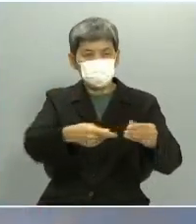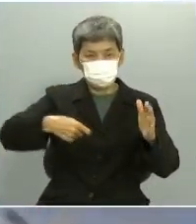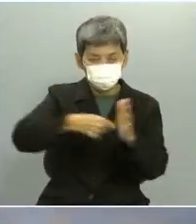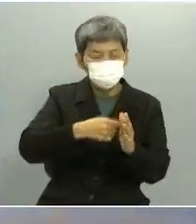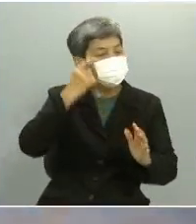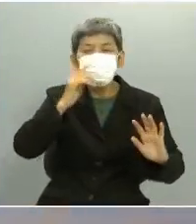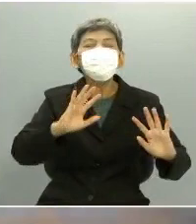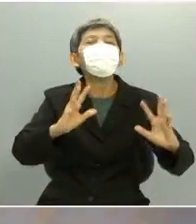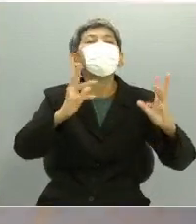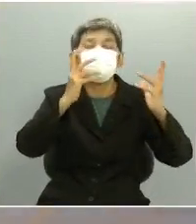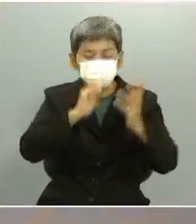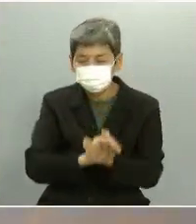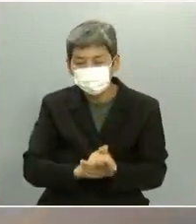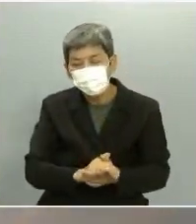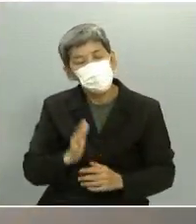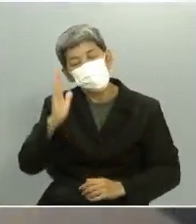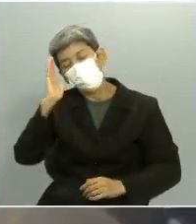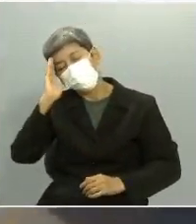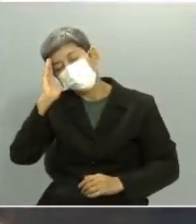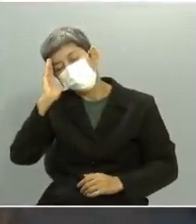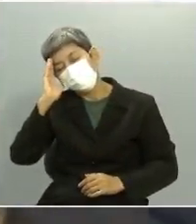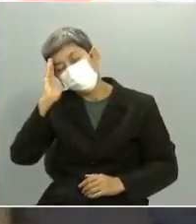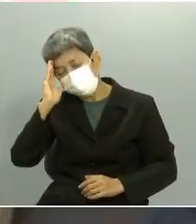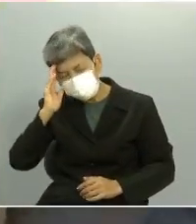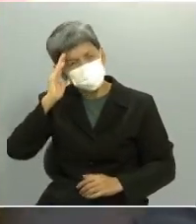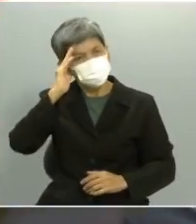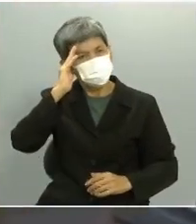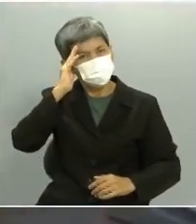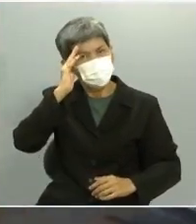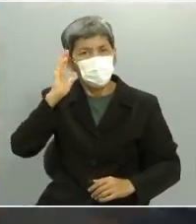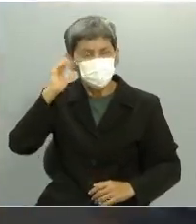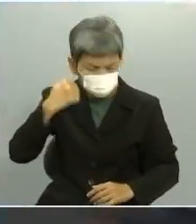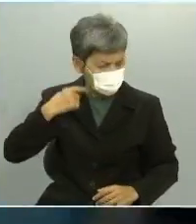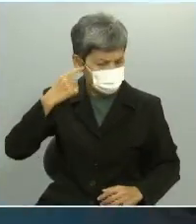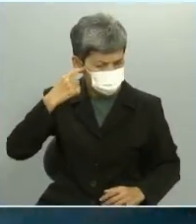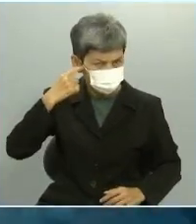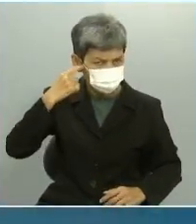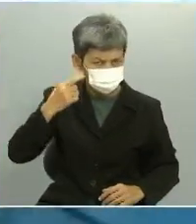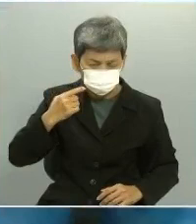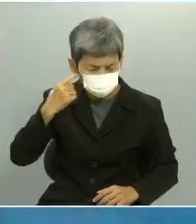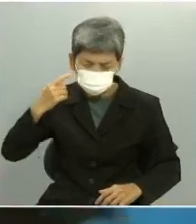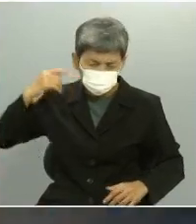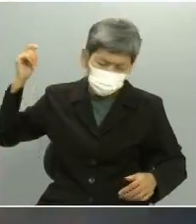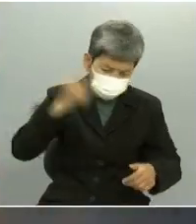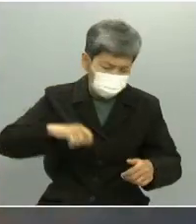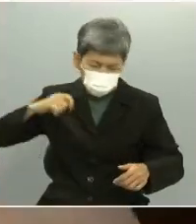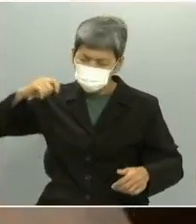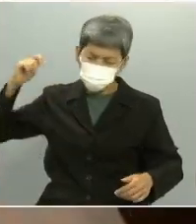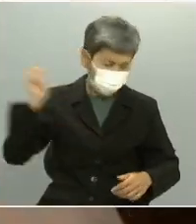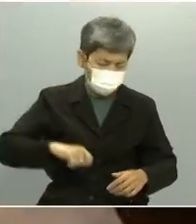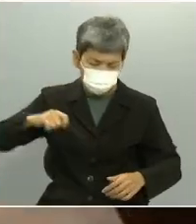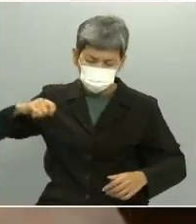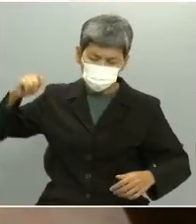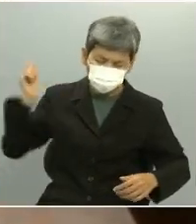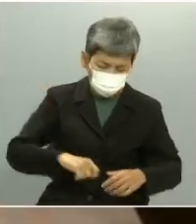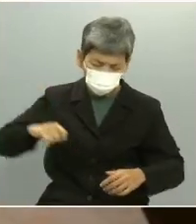ไม่มีอะไรก็เข้าไปในห้องนอนสักพักพ่อบอกได้ยินเสียงตุบตุบตุบเหมือนมีใ